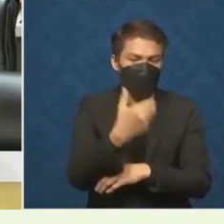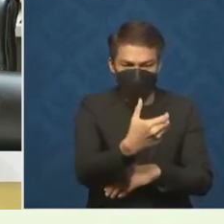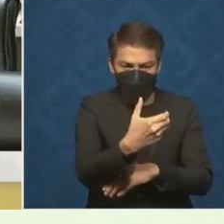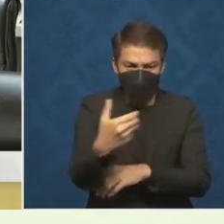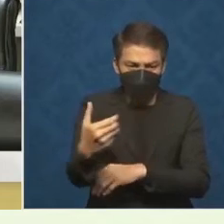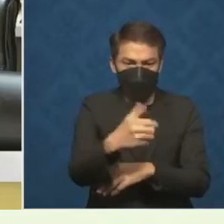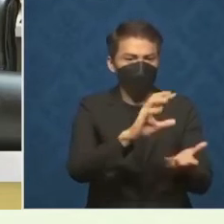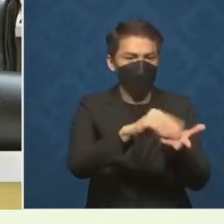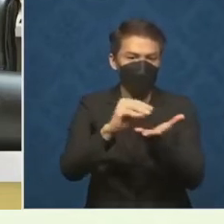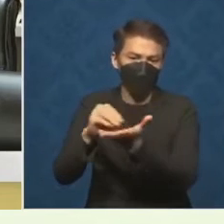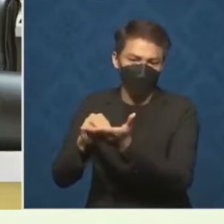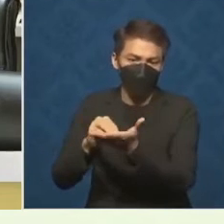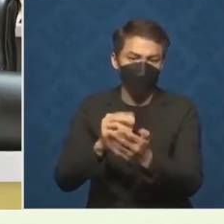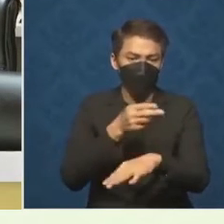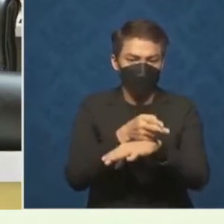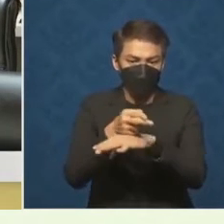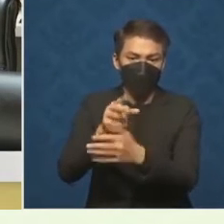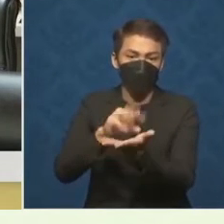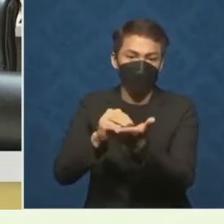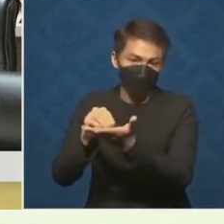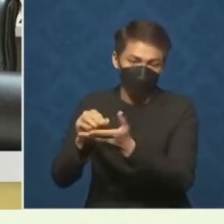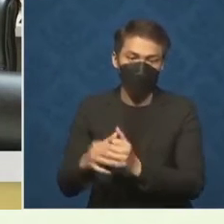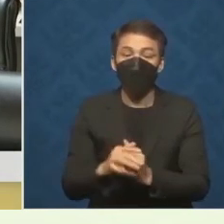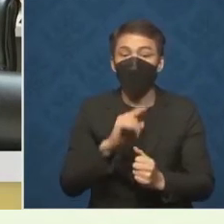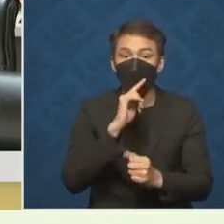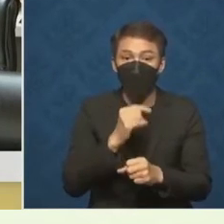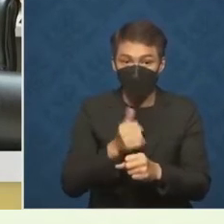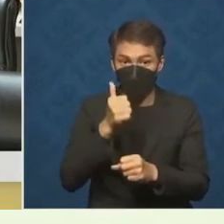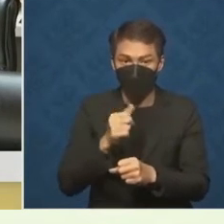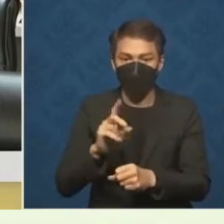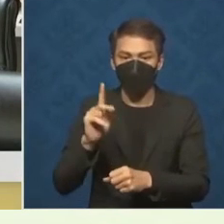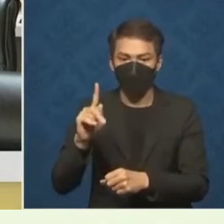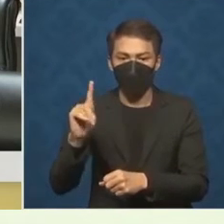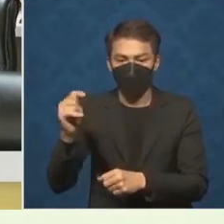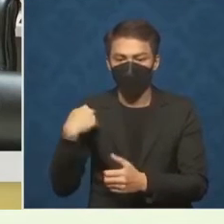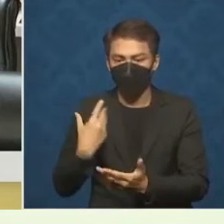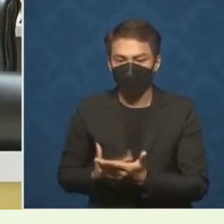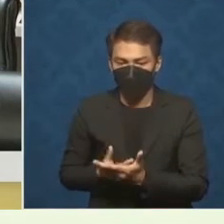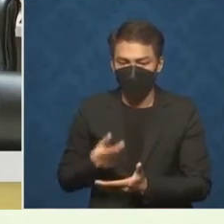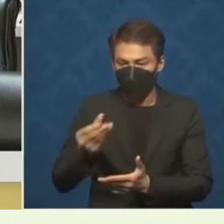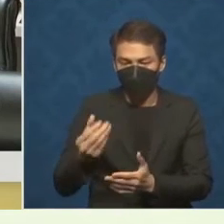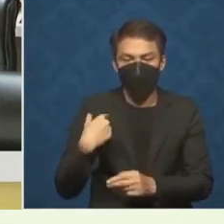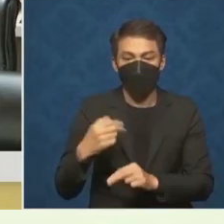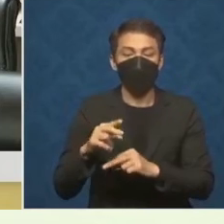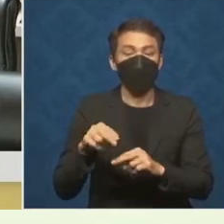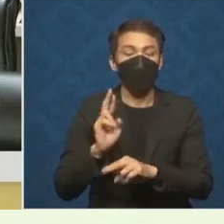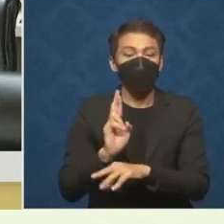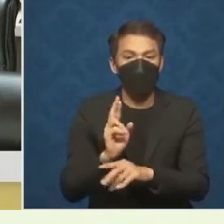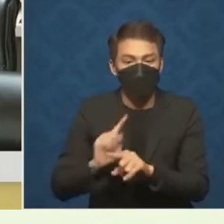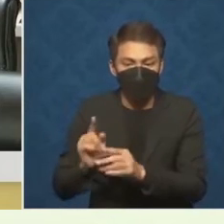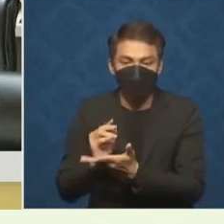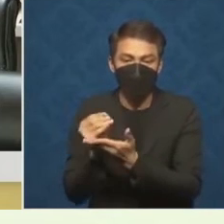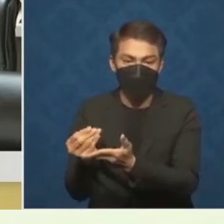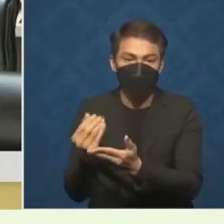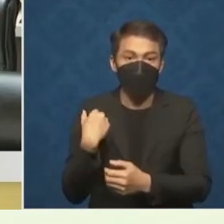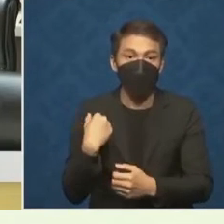ภาพบันทึกเสียงเอาไว้นะครับถ้าทำได้กกต.เขาจะมีรางวัลให้นะครับก็ท่านประธานครับก็ปรากฏ